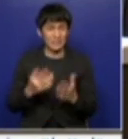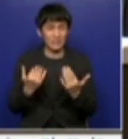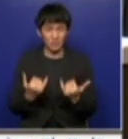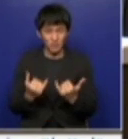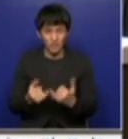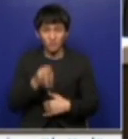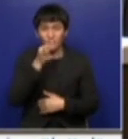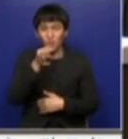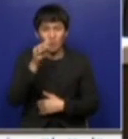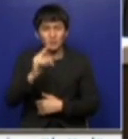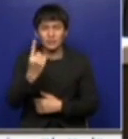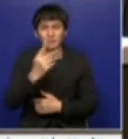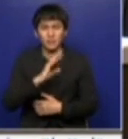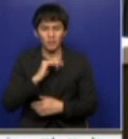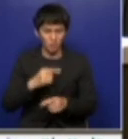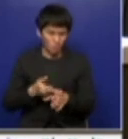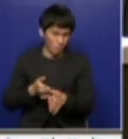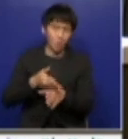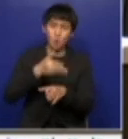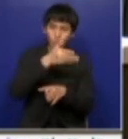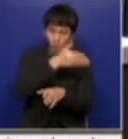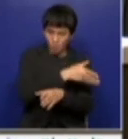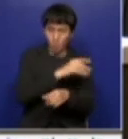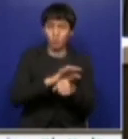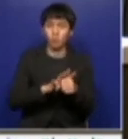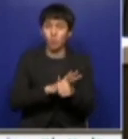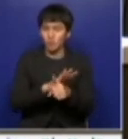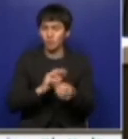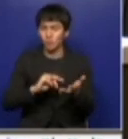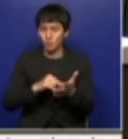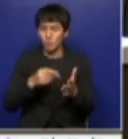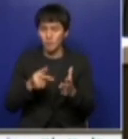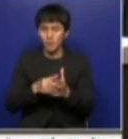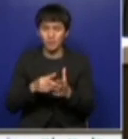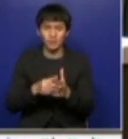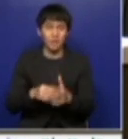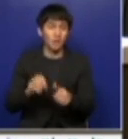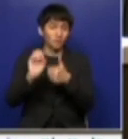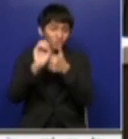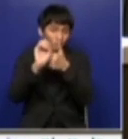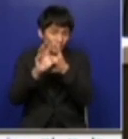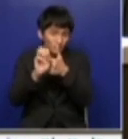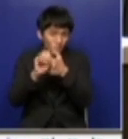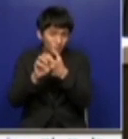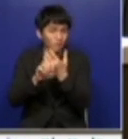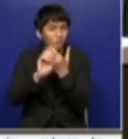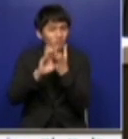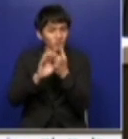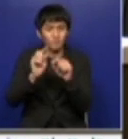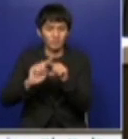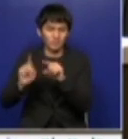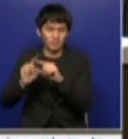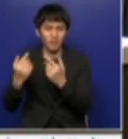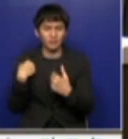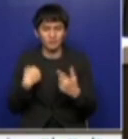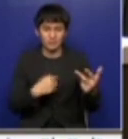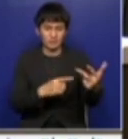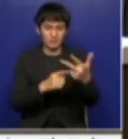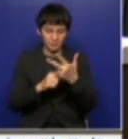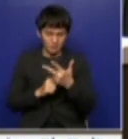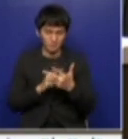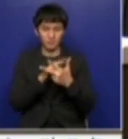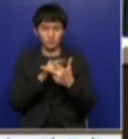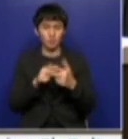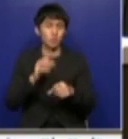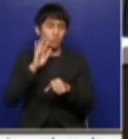หมอเขาเริ่มมาก่อนกูผิดครับเป็น FlashBobยื่นข้อเรียกร้อง 3ข้อในง่ายอยู่